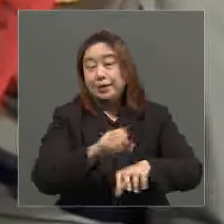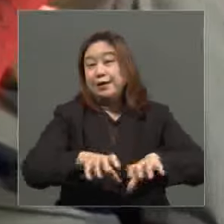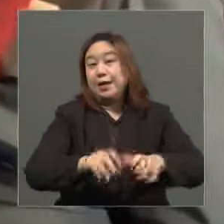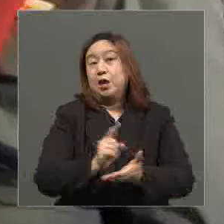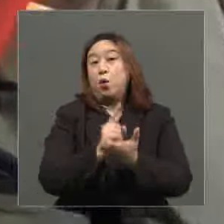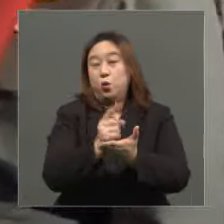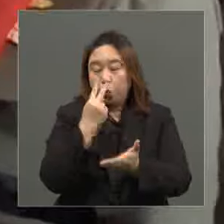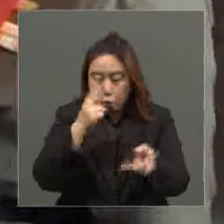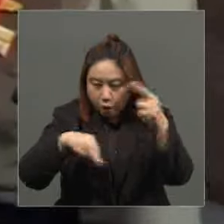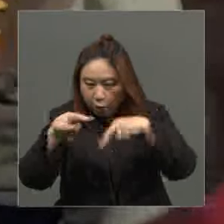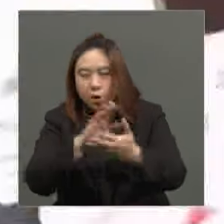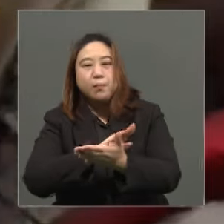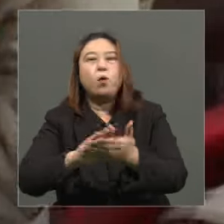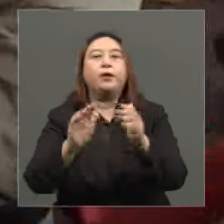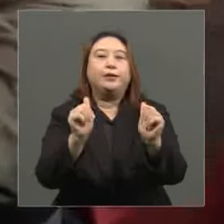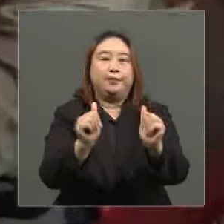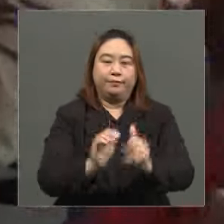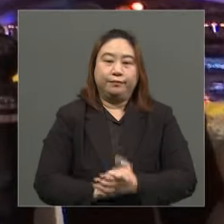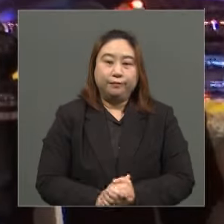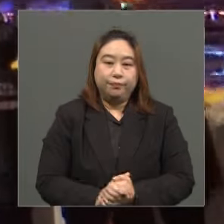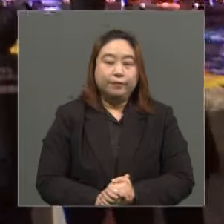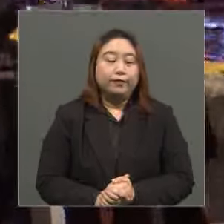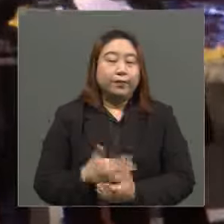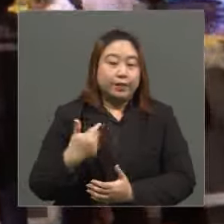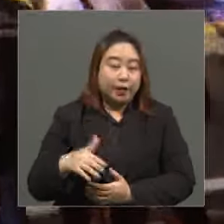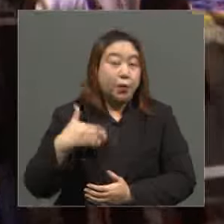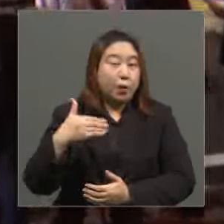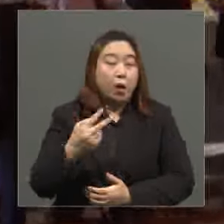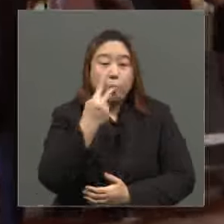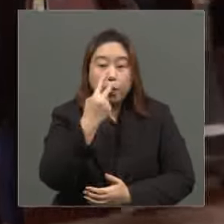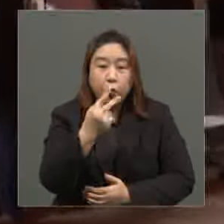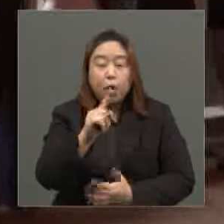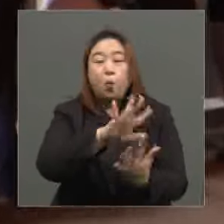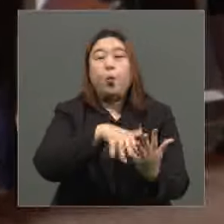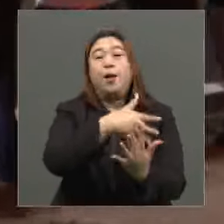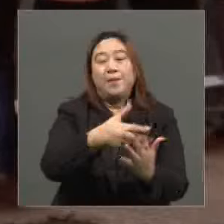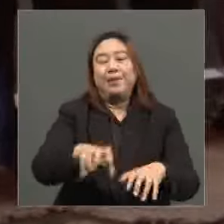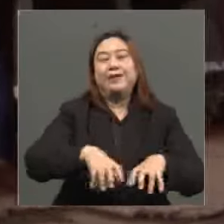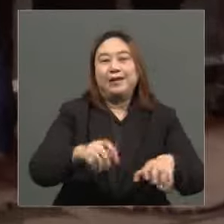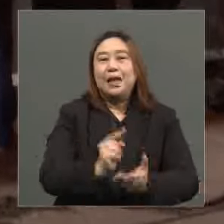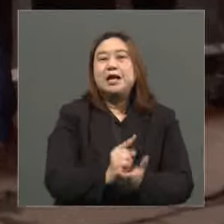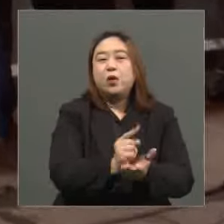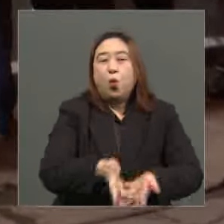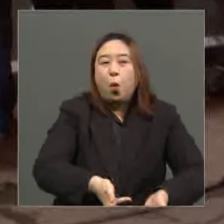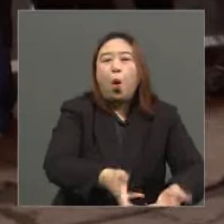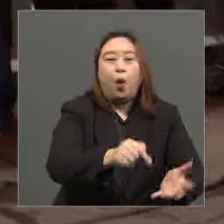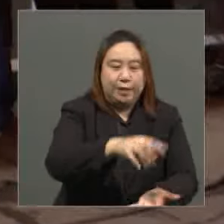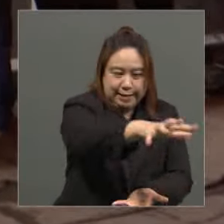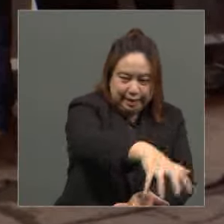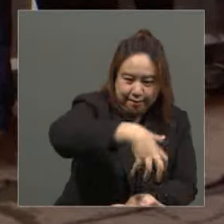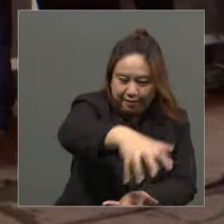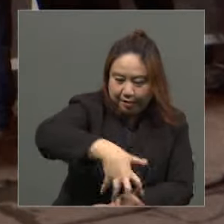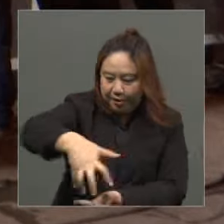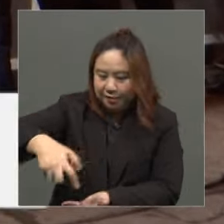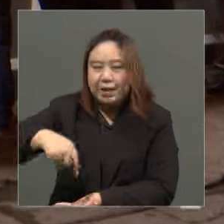ไปด้วยความเรียบร้อยค่ะหลังจากนี้เองก็จะมาดูในเรื่องของแผนจัดการเก็บกระทงเพื่อไม่ให้ตกค้างตามแหล่ง